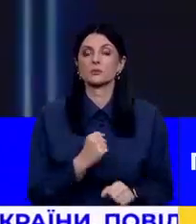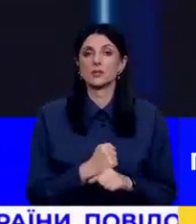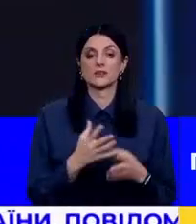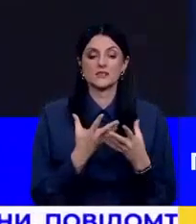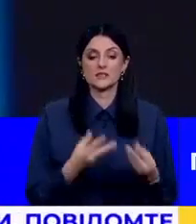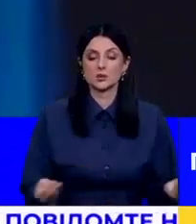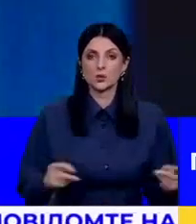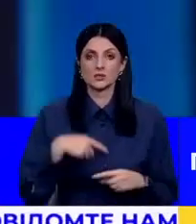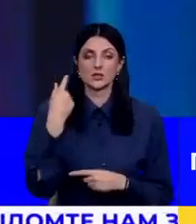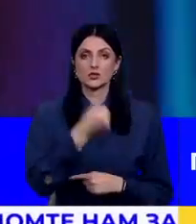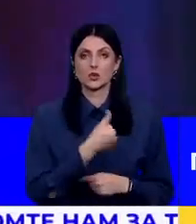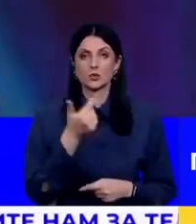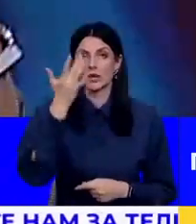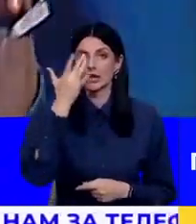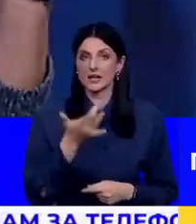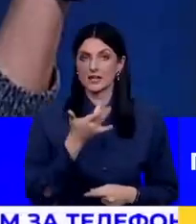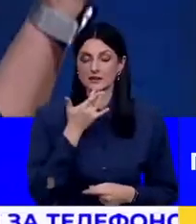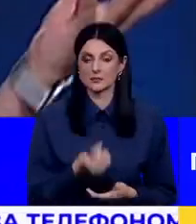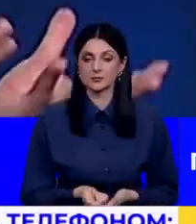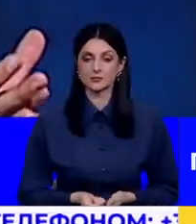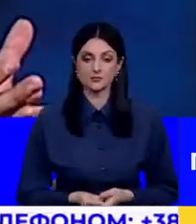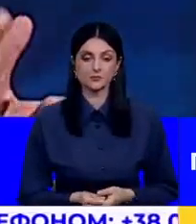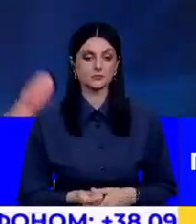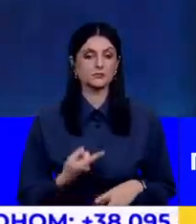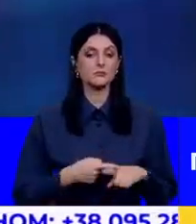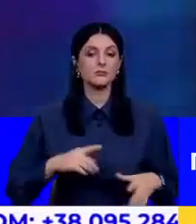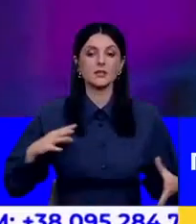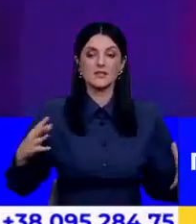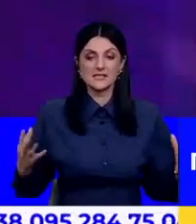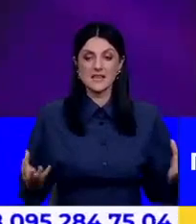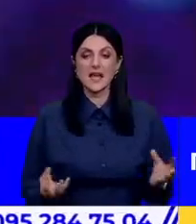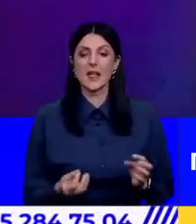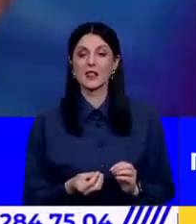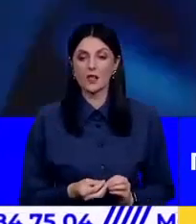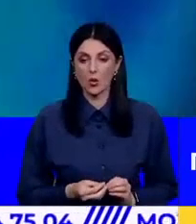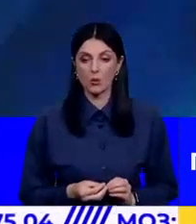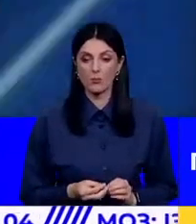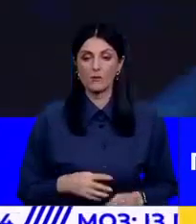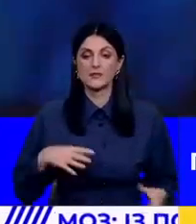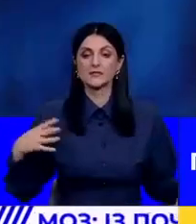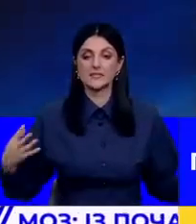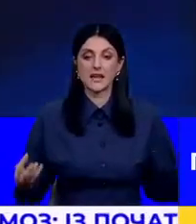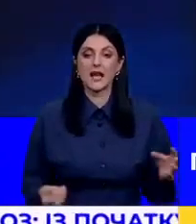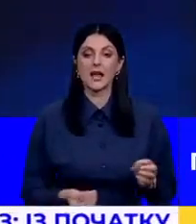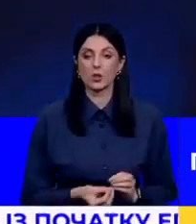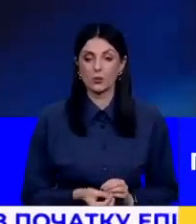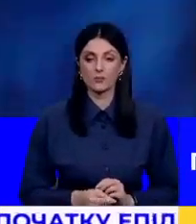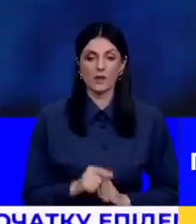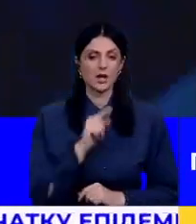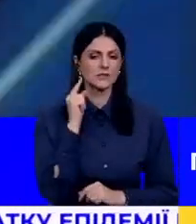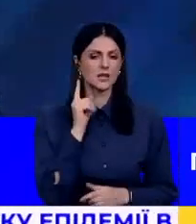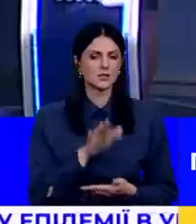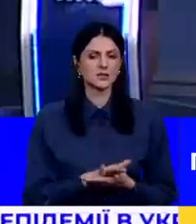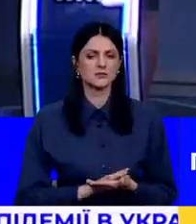года, летом? Нам нужна поддержка США в целом, а не конкретного политика. В целом. А Зеленський, вибачте,